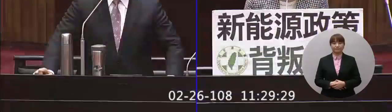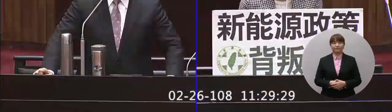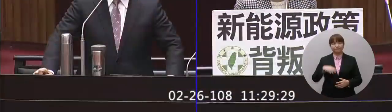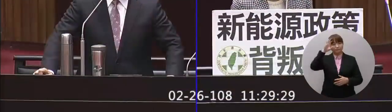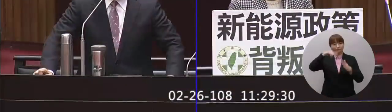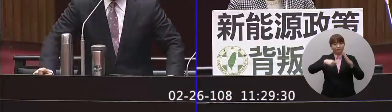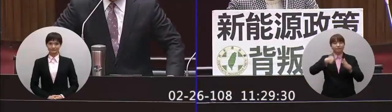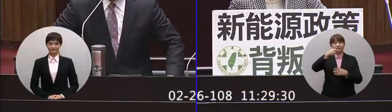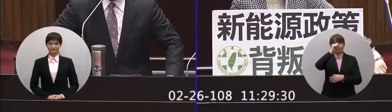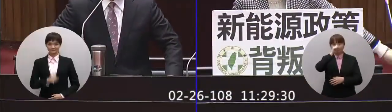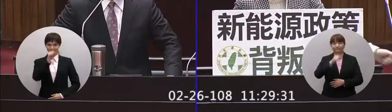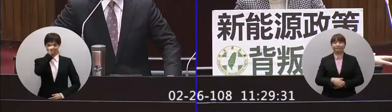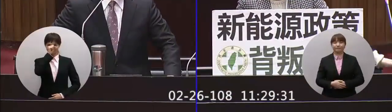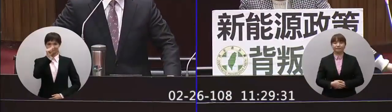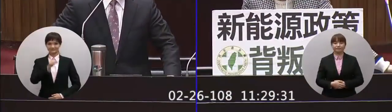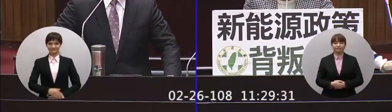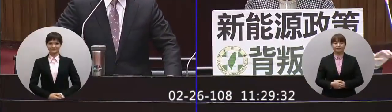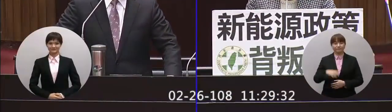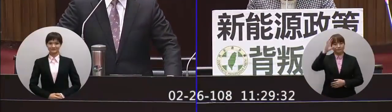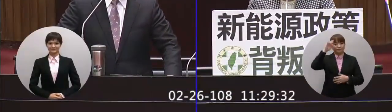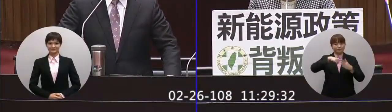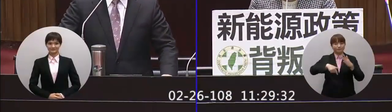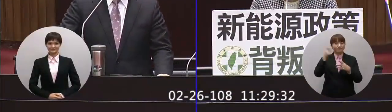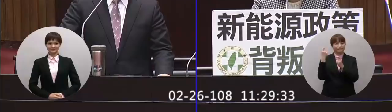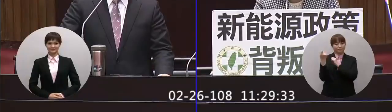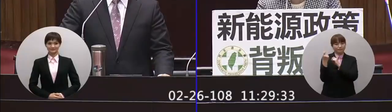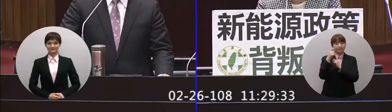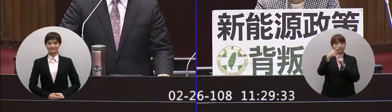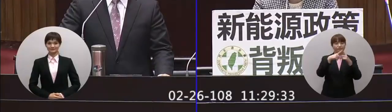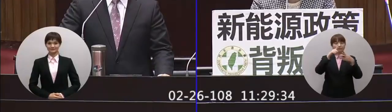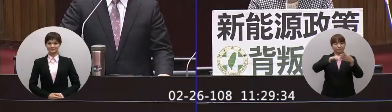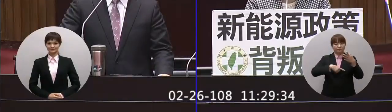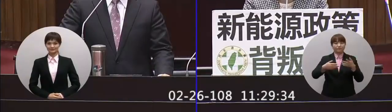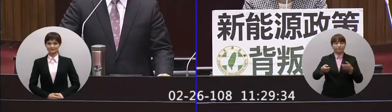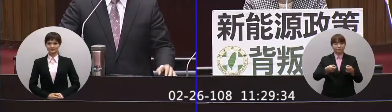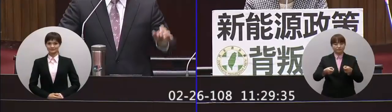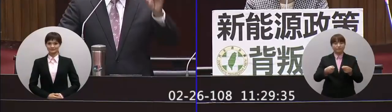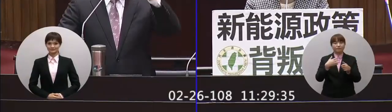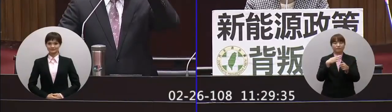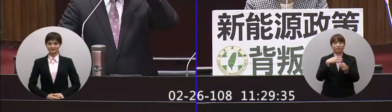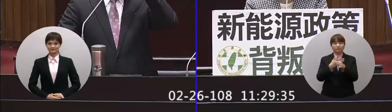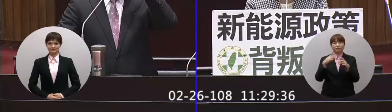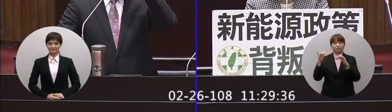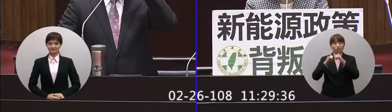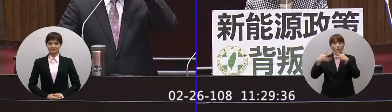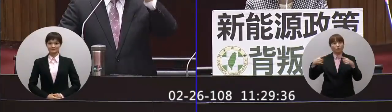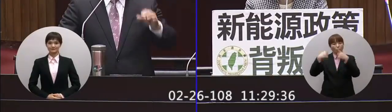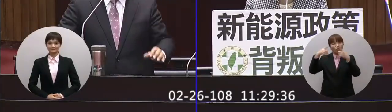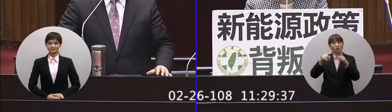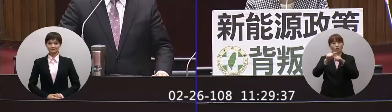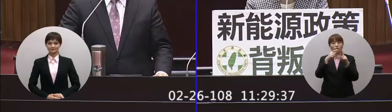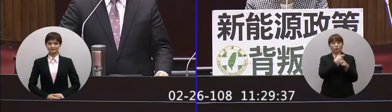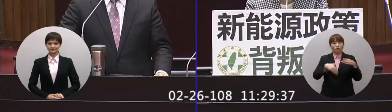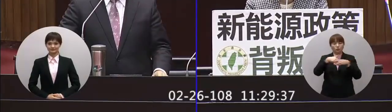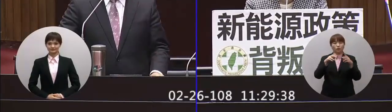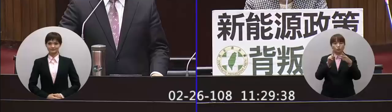苏院长好。 你好，王委员。 苏院长，最近你的一个人事案哦，引发社会非常重大的争议哦，就是中选会